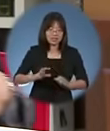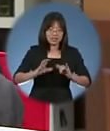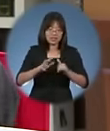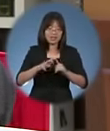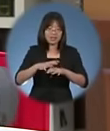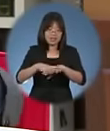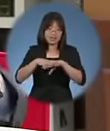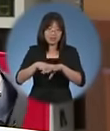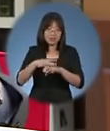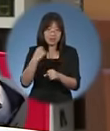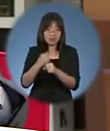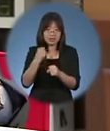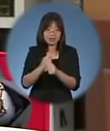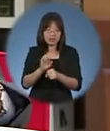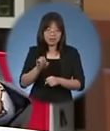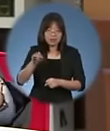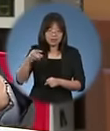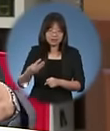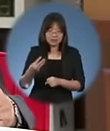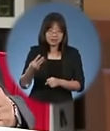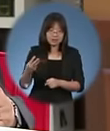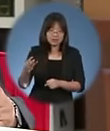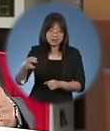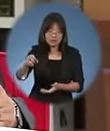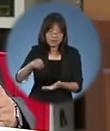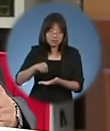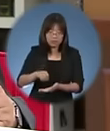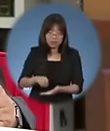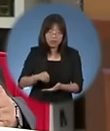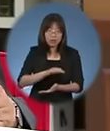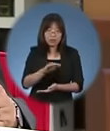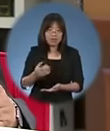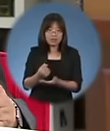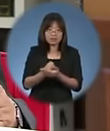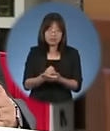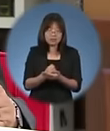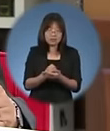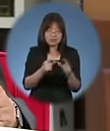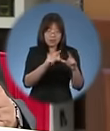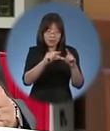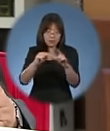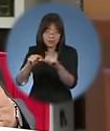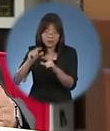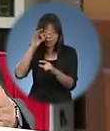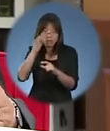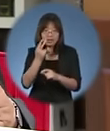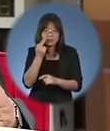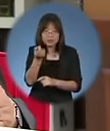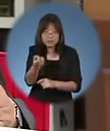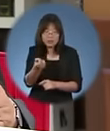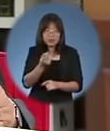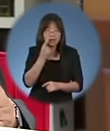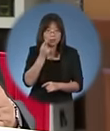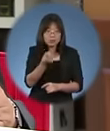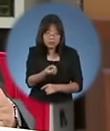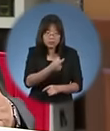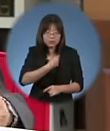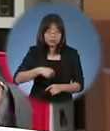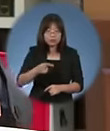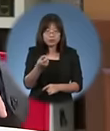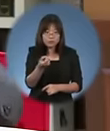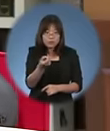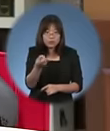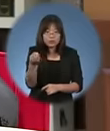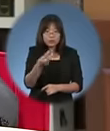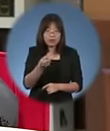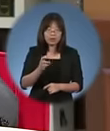지도를 만드는 퍼즐을 갖다 놓는데, 우리가 갖고 있는 이 조각들은 미국 조금, 일본 조금, 중국 조금, 그